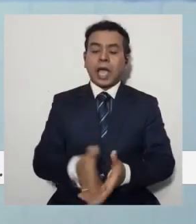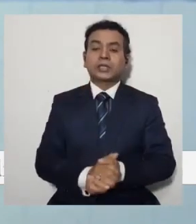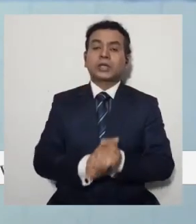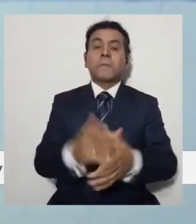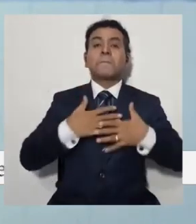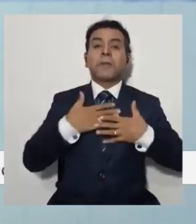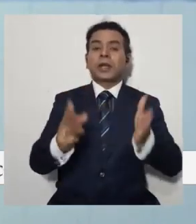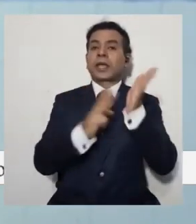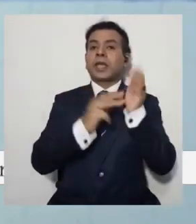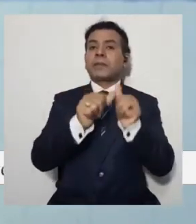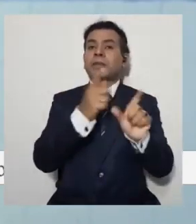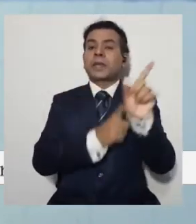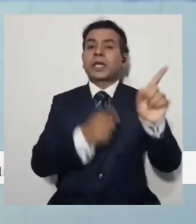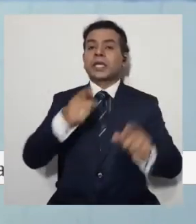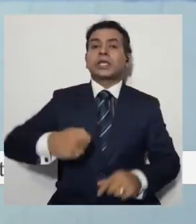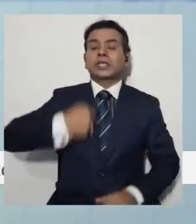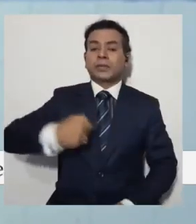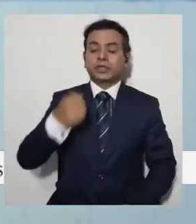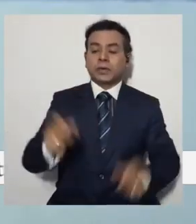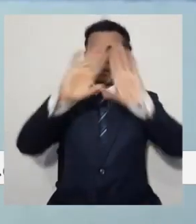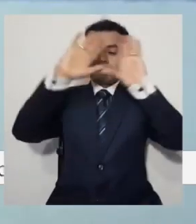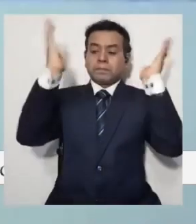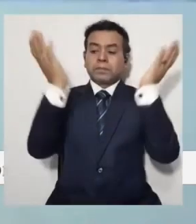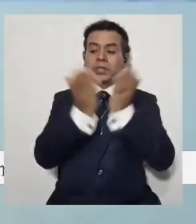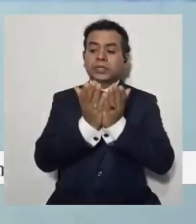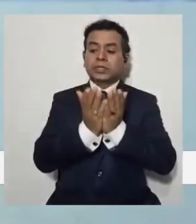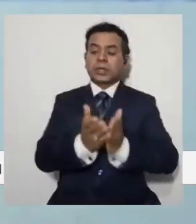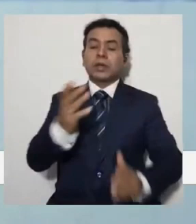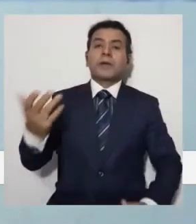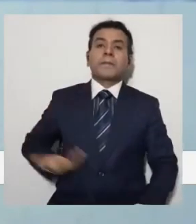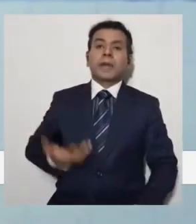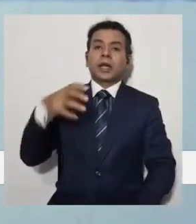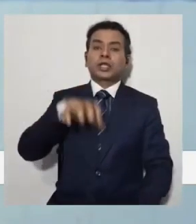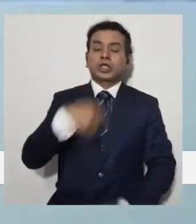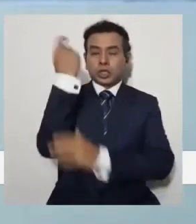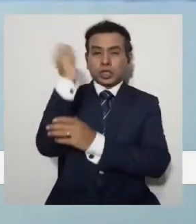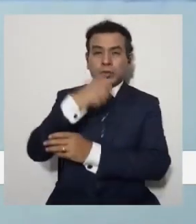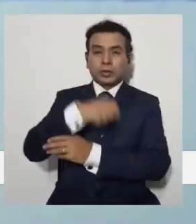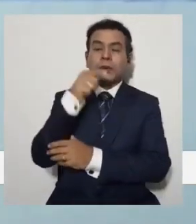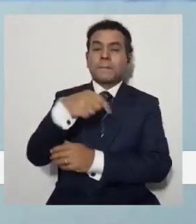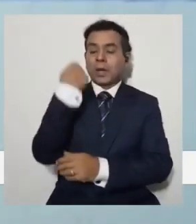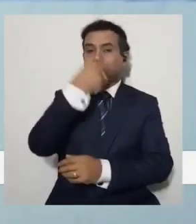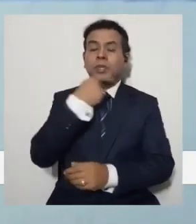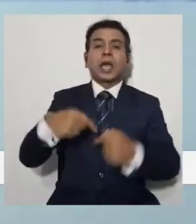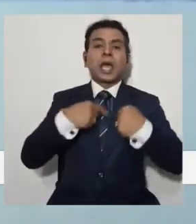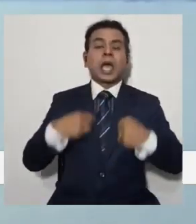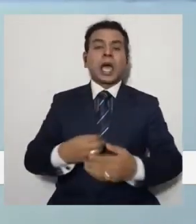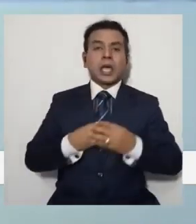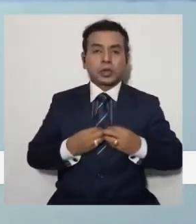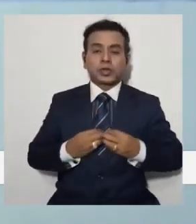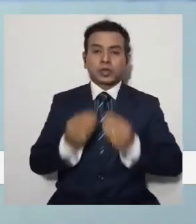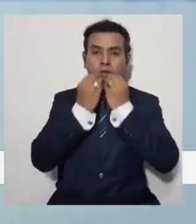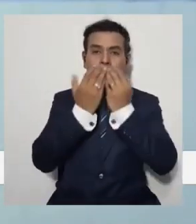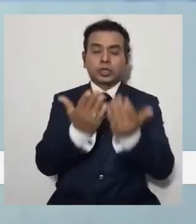বাংলাদেশের শ্রমজীবী মানুষের প্রতি জানাই আন্তরিক শুভেচ্ছা এবং অভিনন্দন। আজকে আমি কৃতজ্ঞতার সাথে